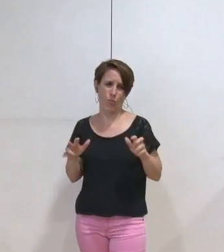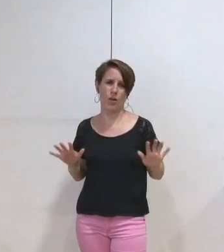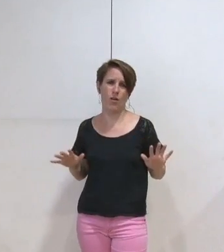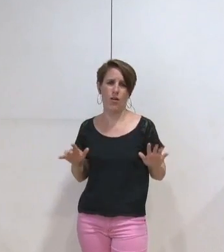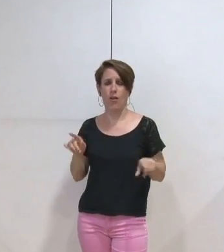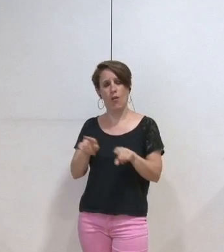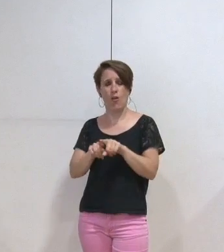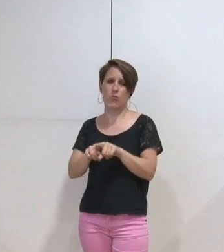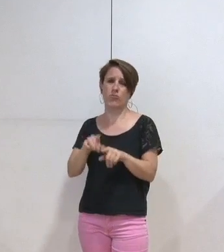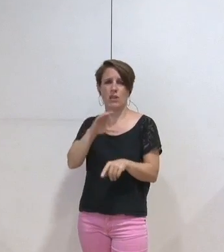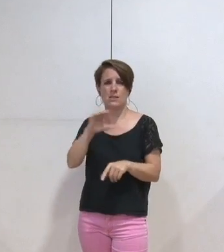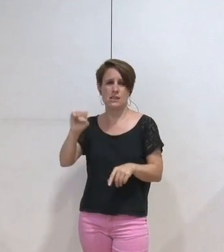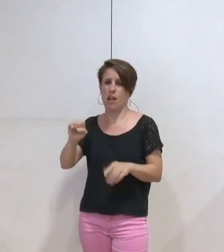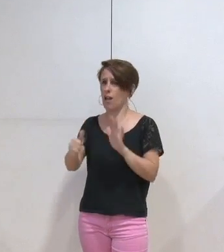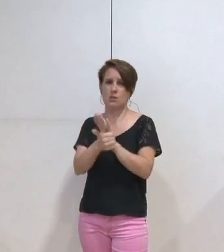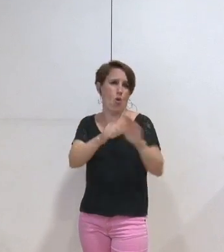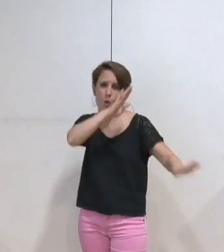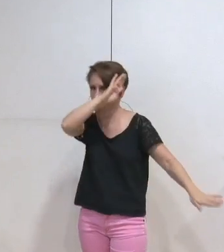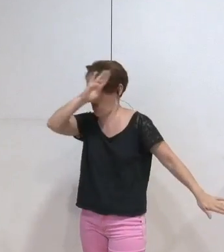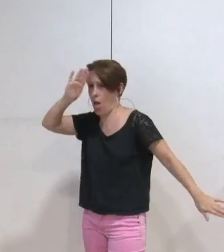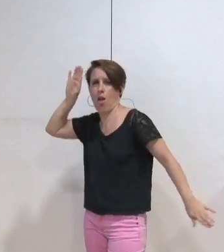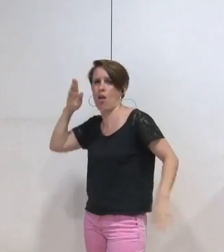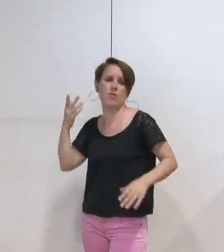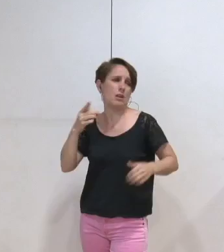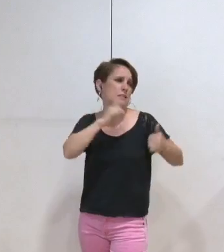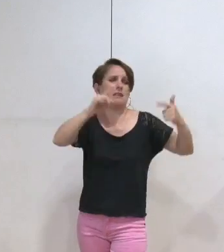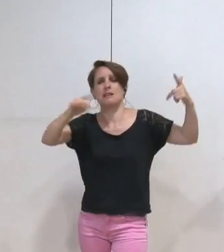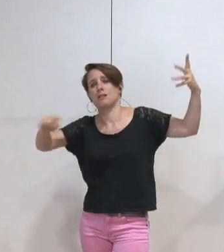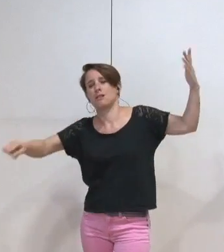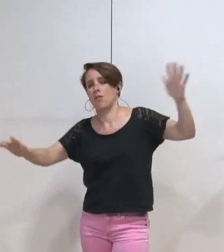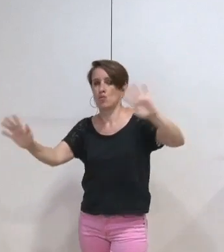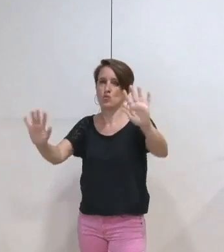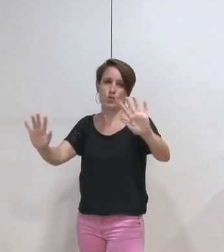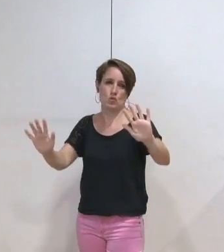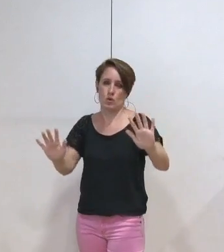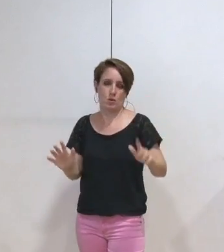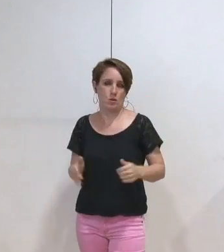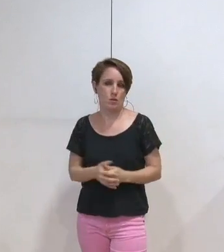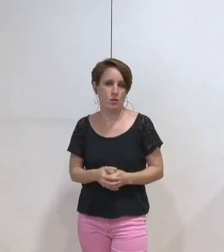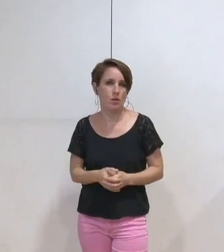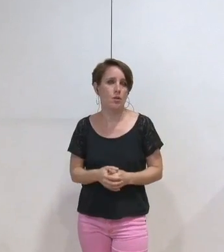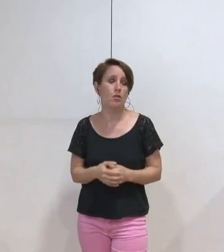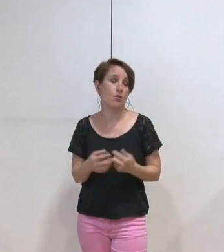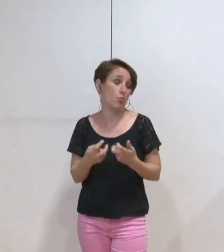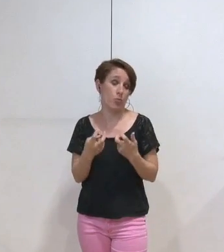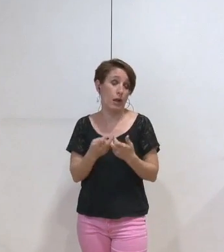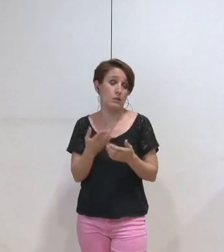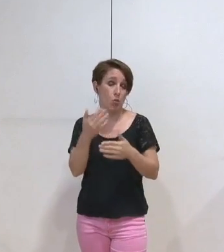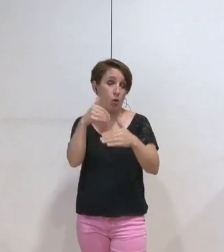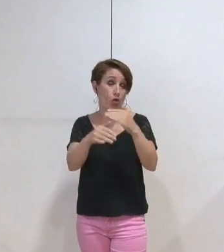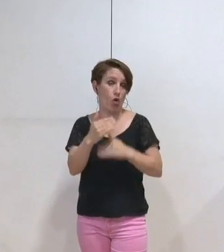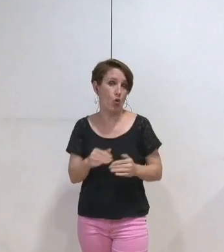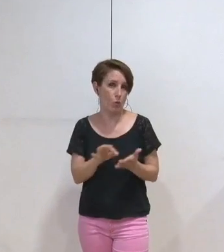vitrine qui puisse montrer tout ce qu'il fait et et raison pour laquelle par exemple effectivement dans ce plan stratégique